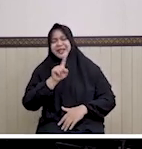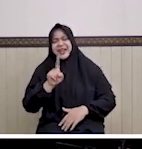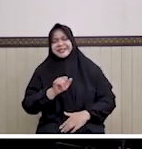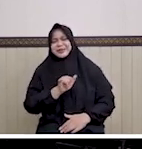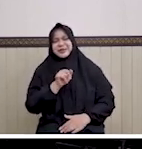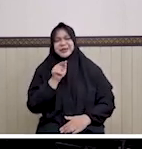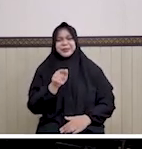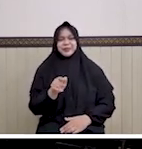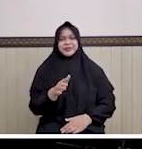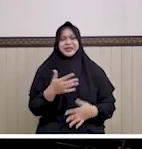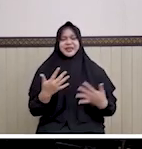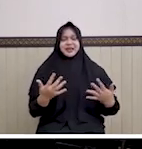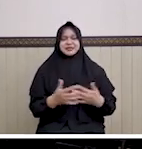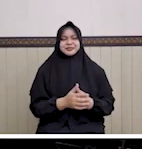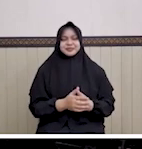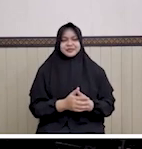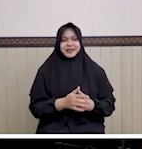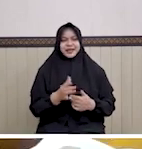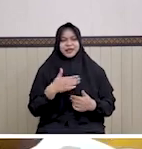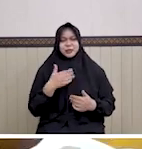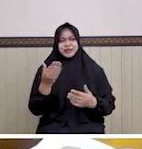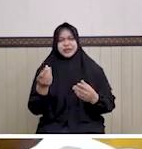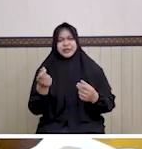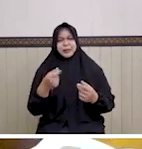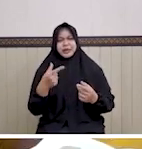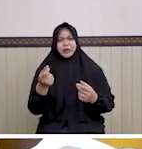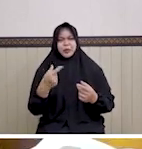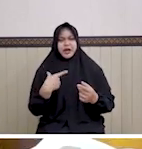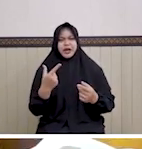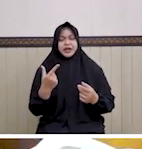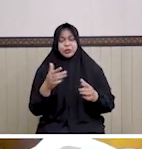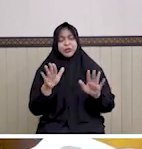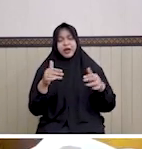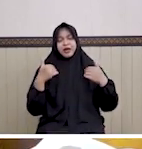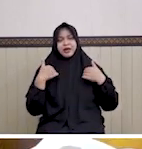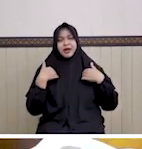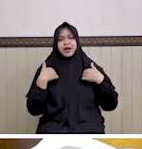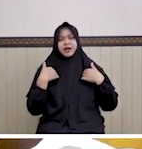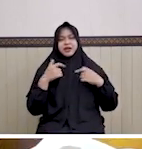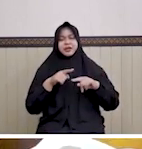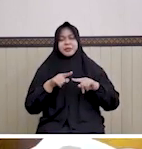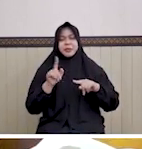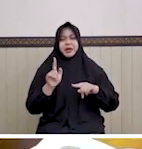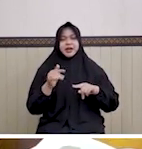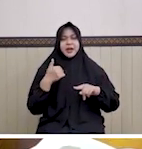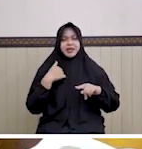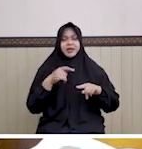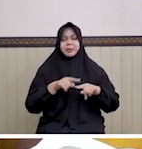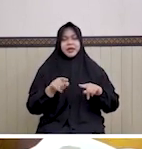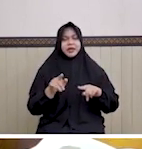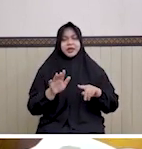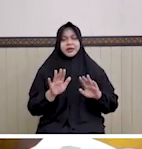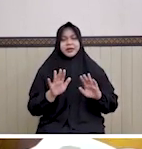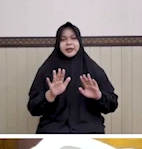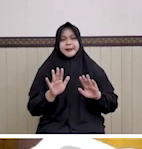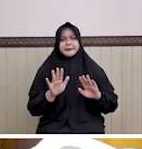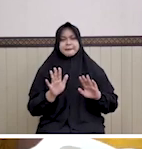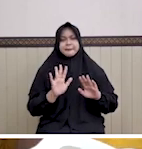kita cuma mendapatkan honornya itu ada-ada memang ada tidak